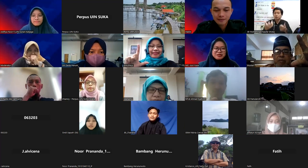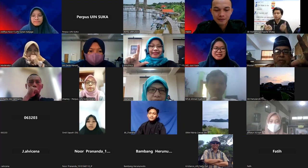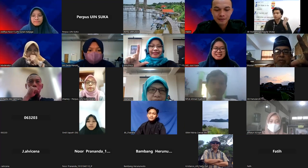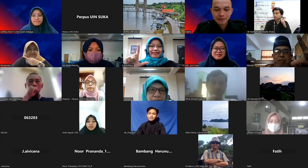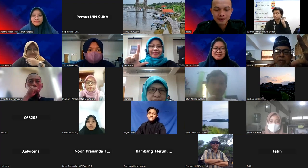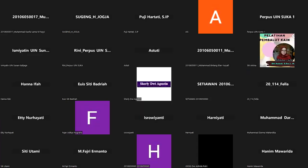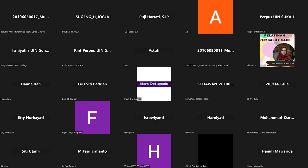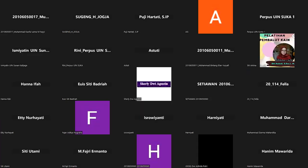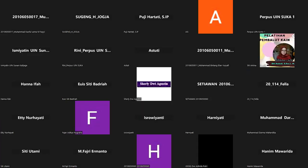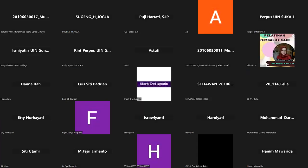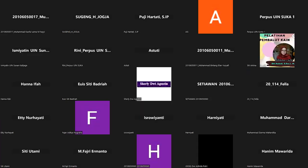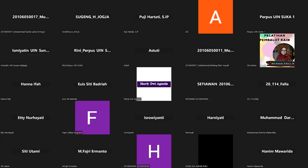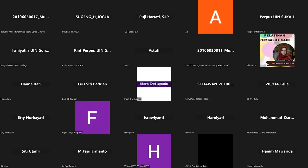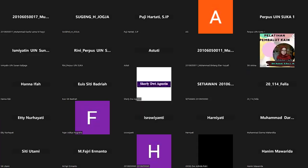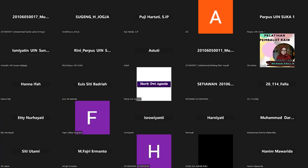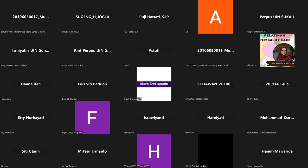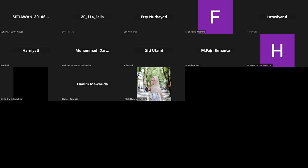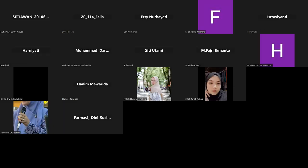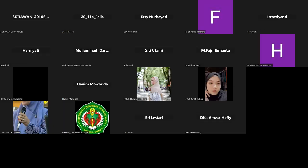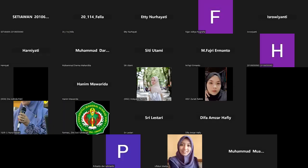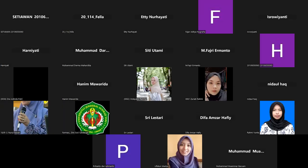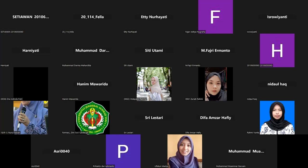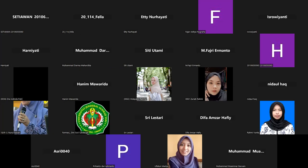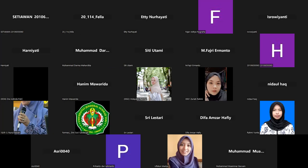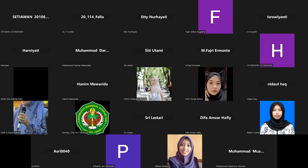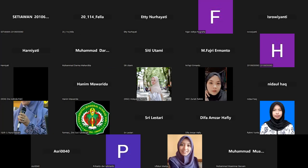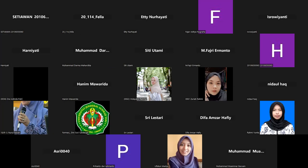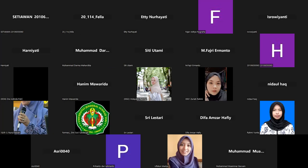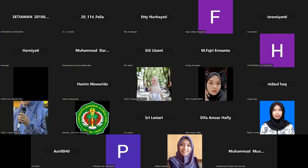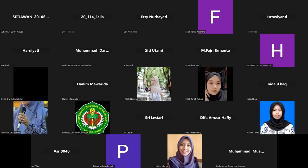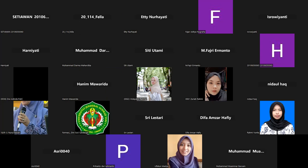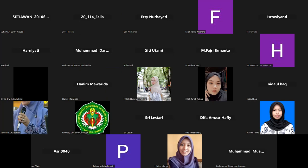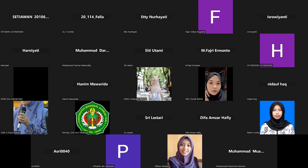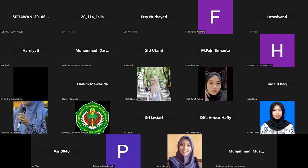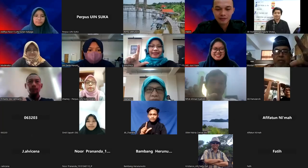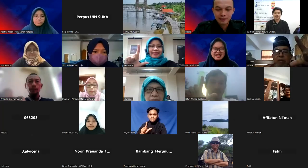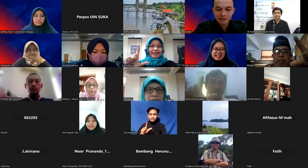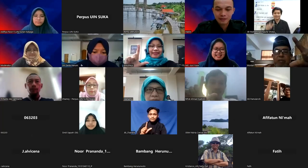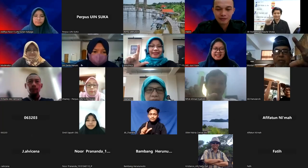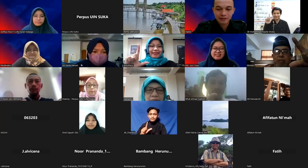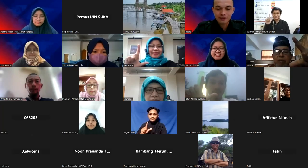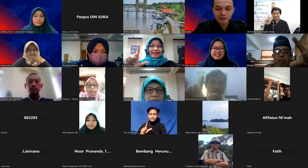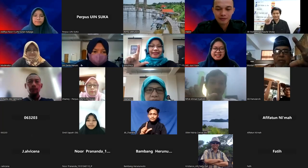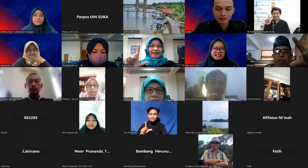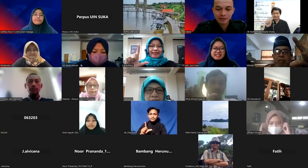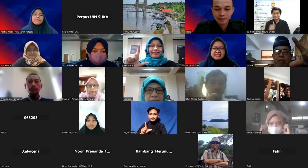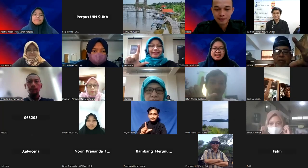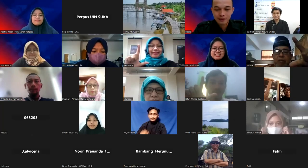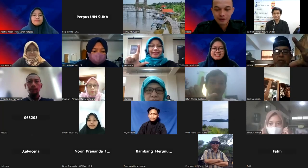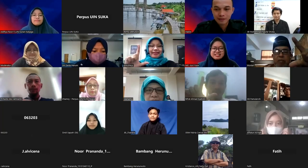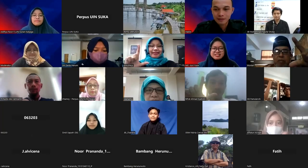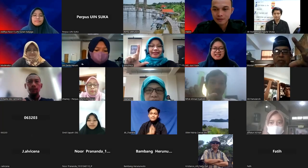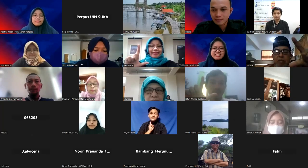foto bersama saya hitung ya 1 2 3 Oke